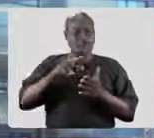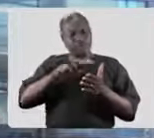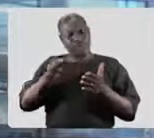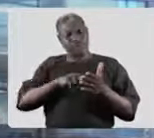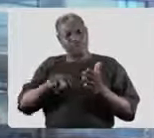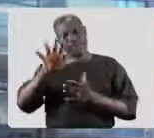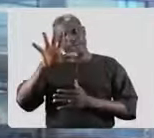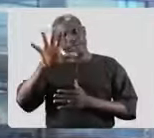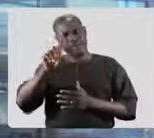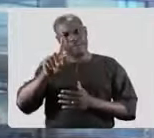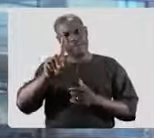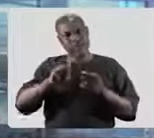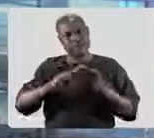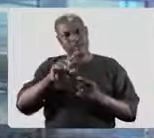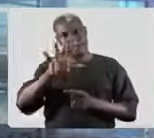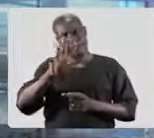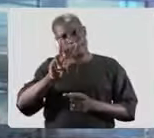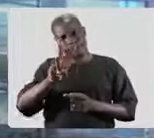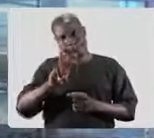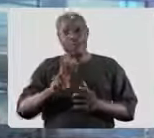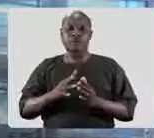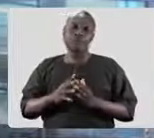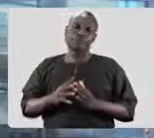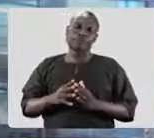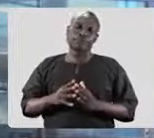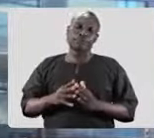Oka verse 51 and verse 52.